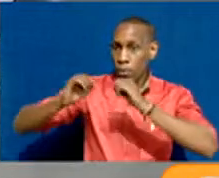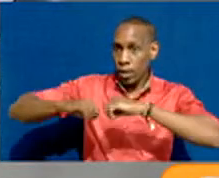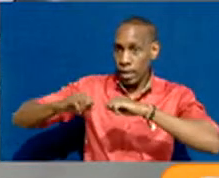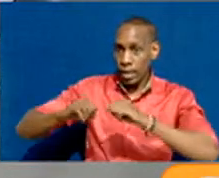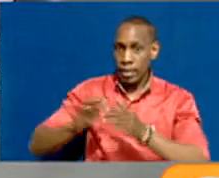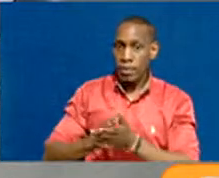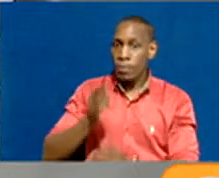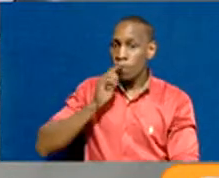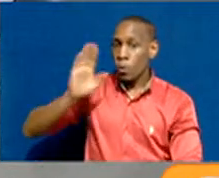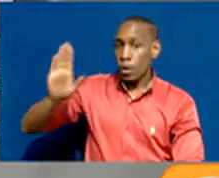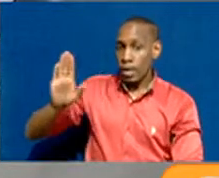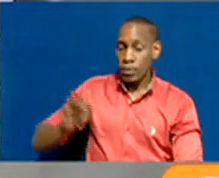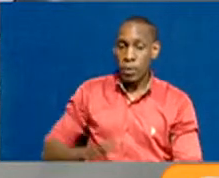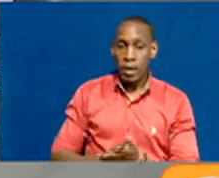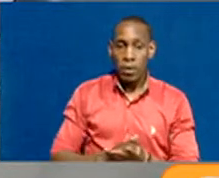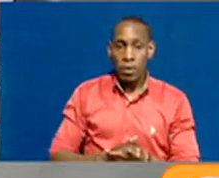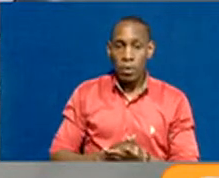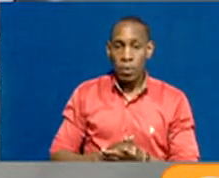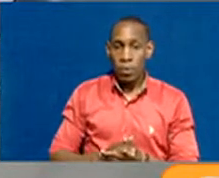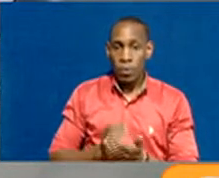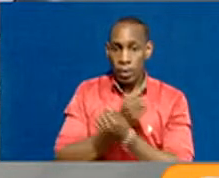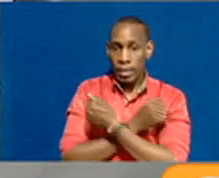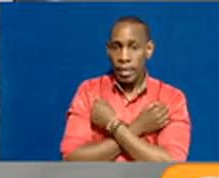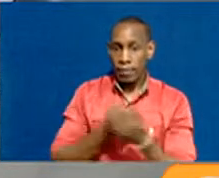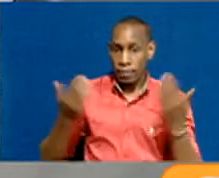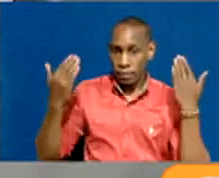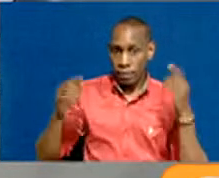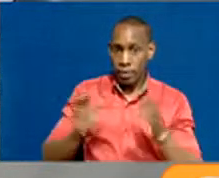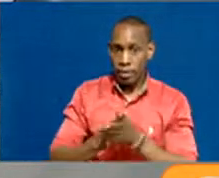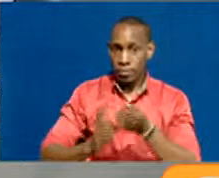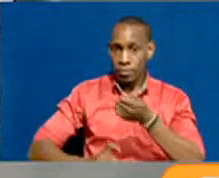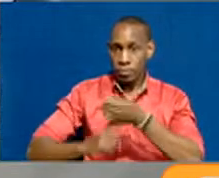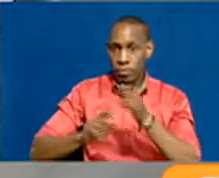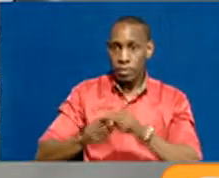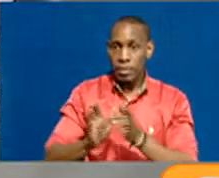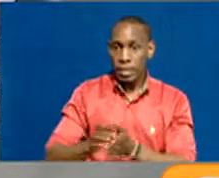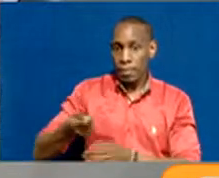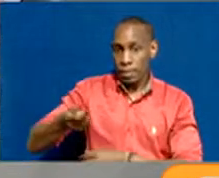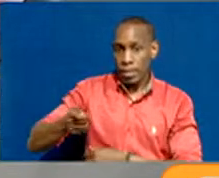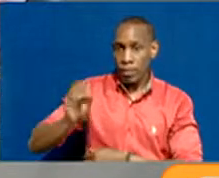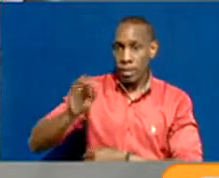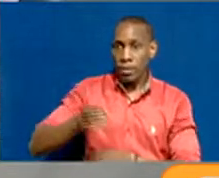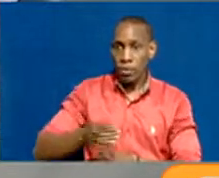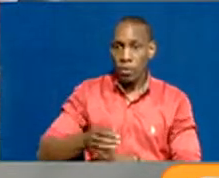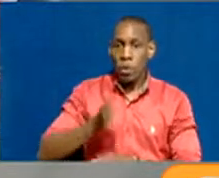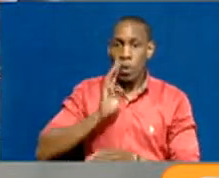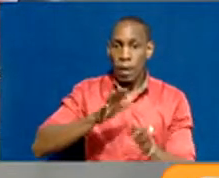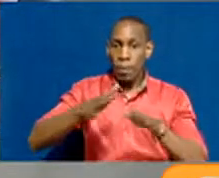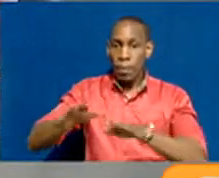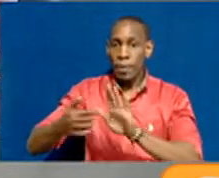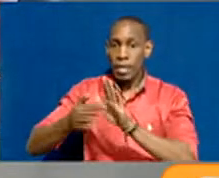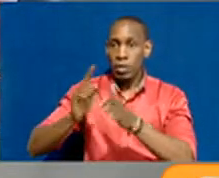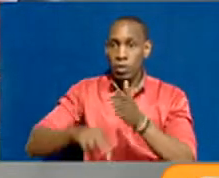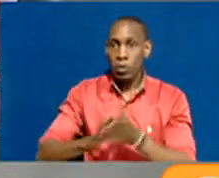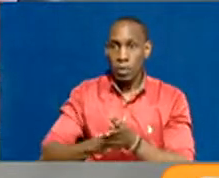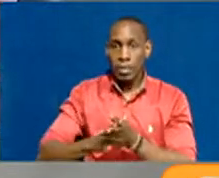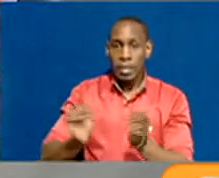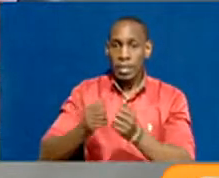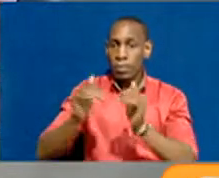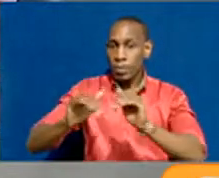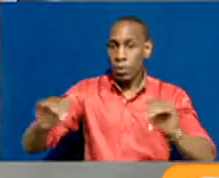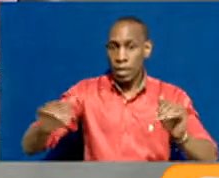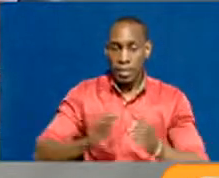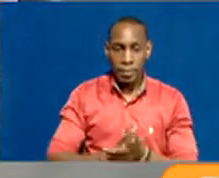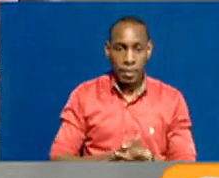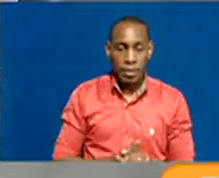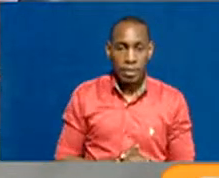kula kiapo cha mapenzi wa kufunga kufuli kisha wanatupa funguo baharini kama ishara ya kutotengana daima. Na